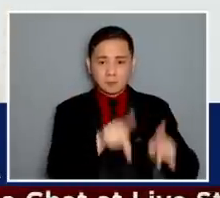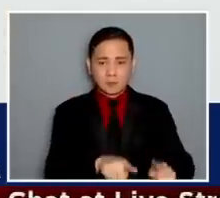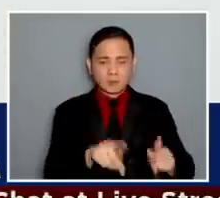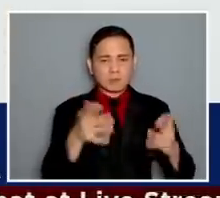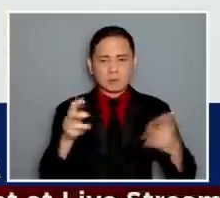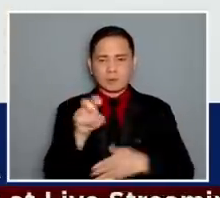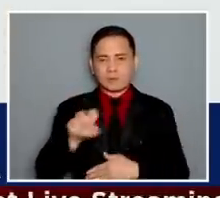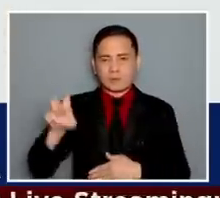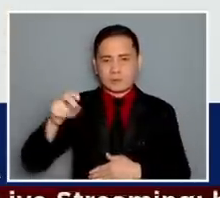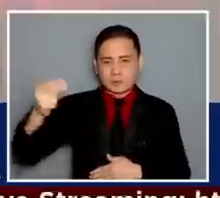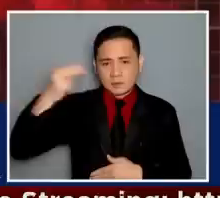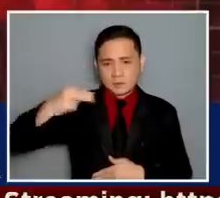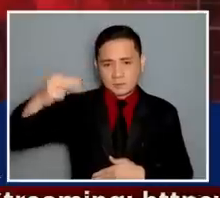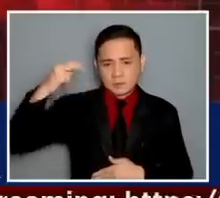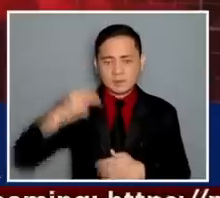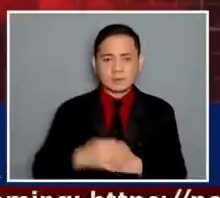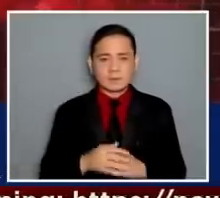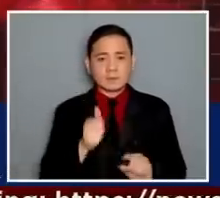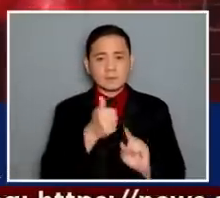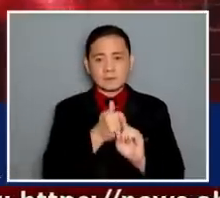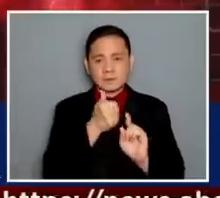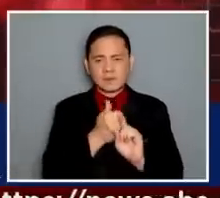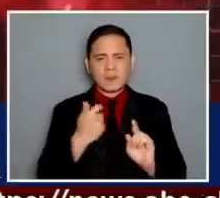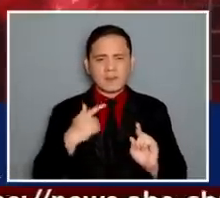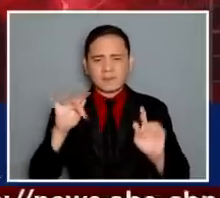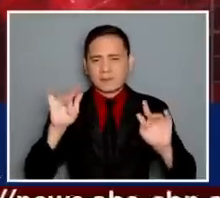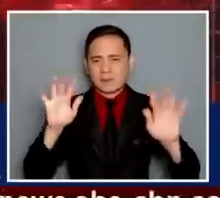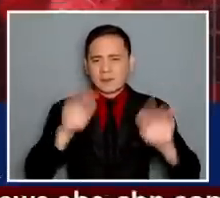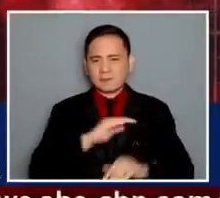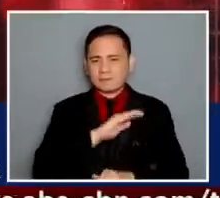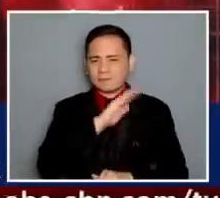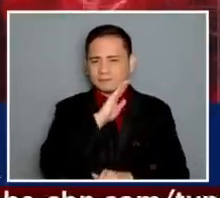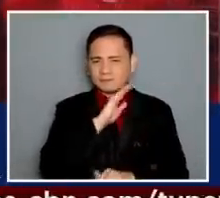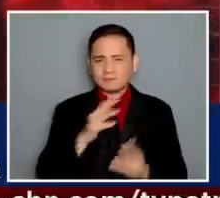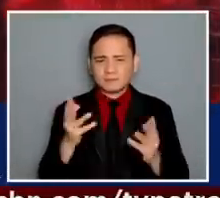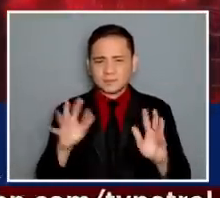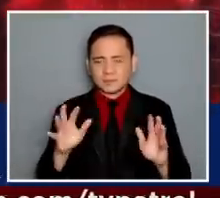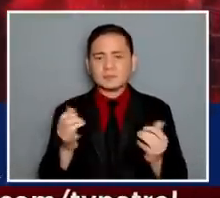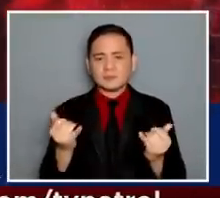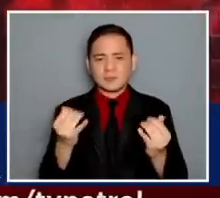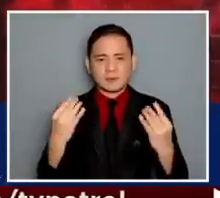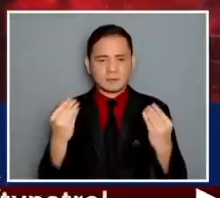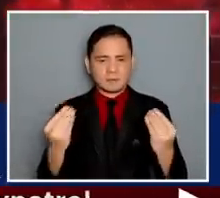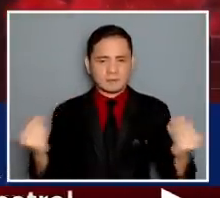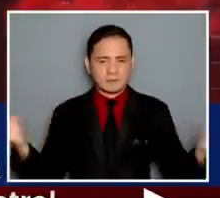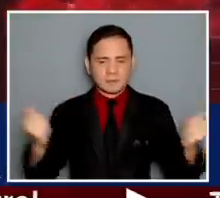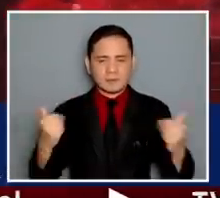ito matapos makaranas ng mild symptoms ng sakit. Ayon sa mga eksperto, ang